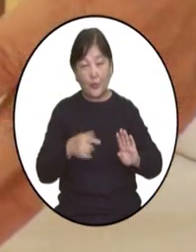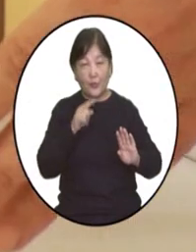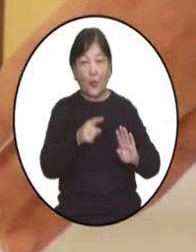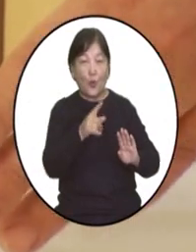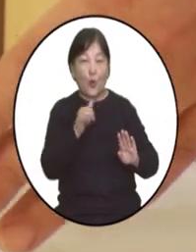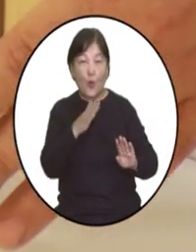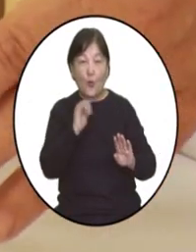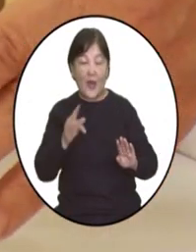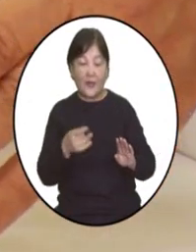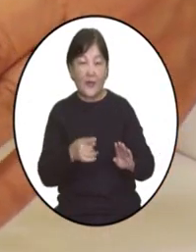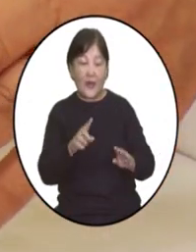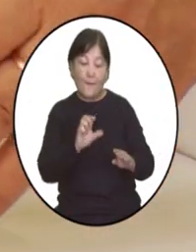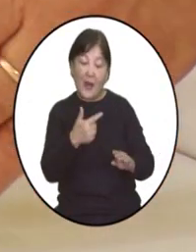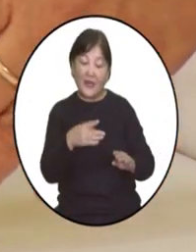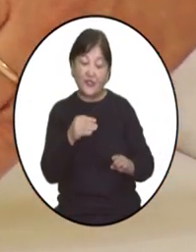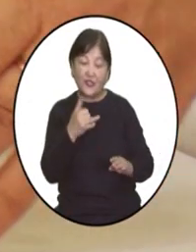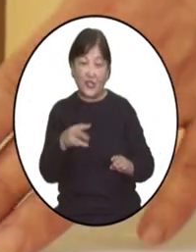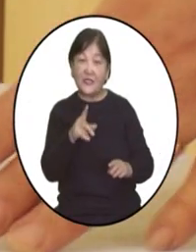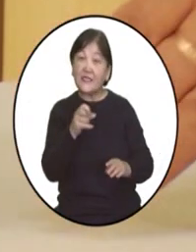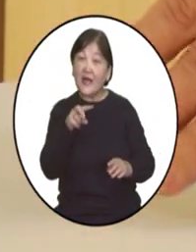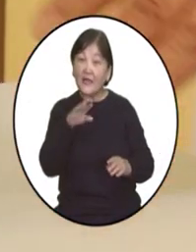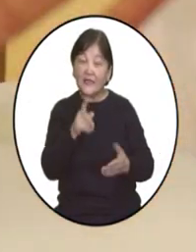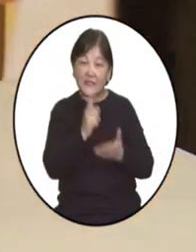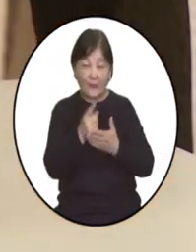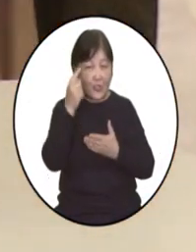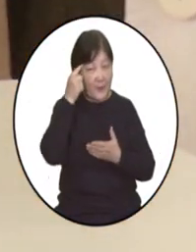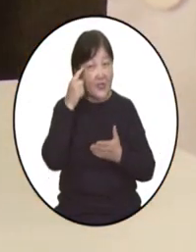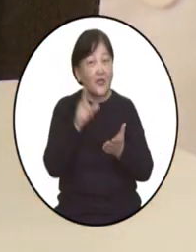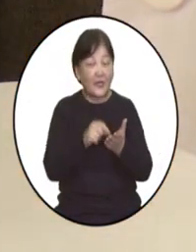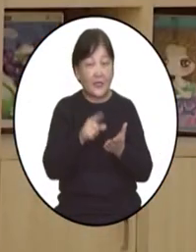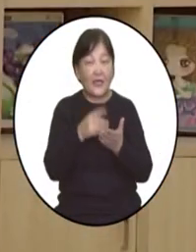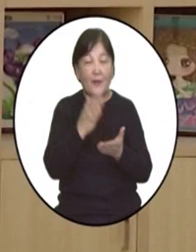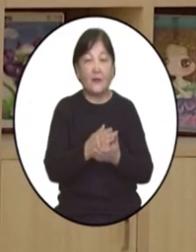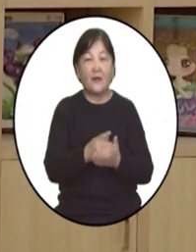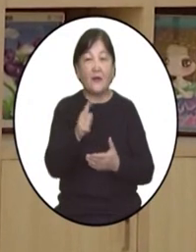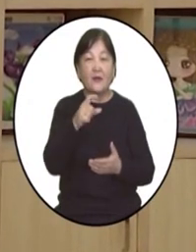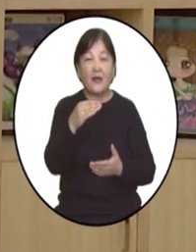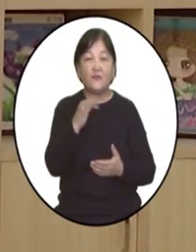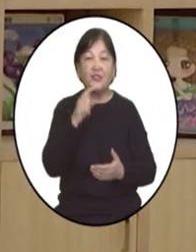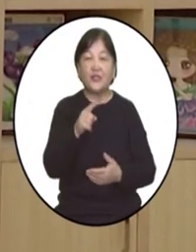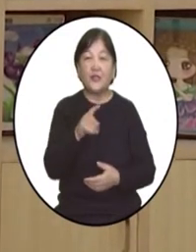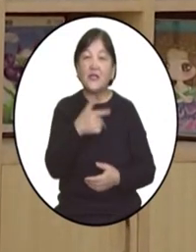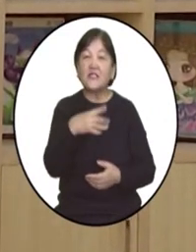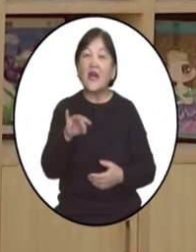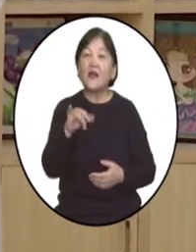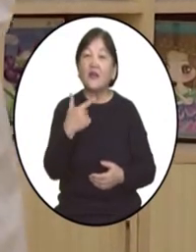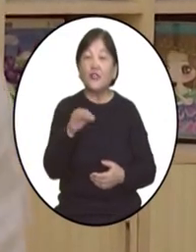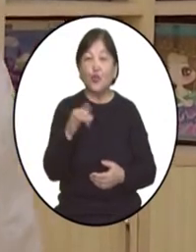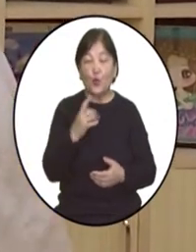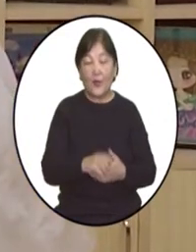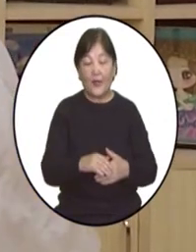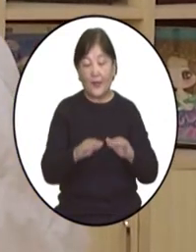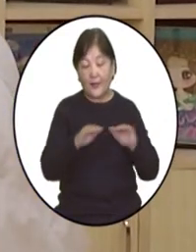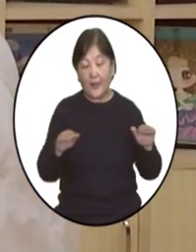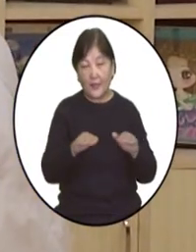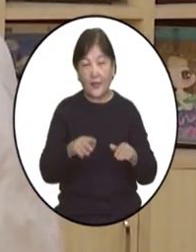үн, багажийн заалтыг сайн мэдэх ёстой байдаг. За, тэгвэл энэ дээр хэмжих хязгаар гэж юу юм бэ? За, тэгвэл энэ дээр за